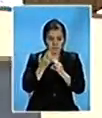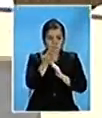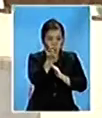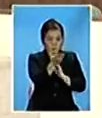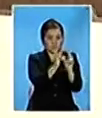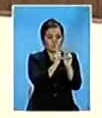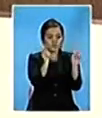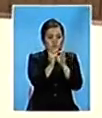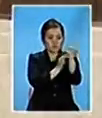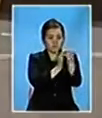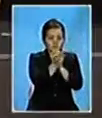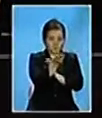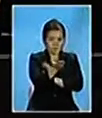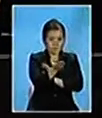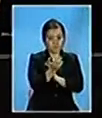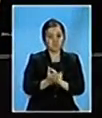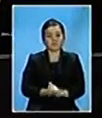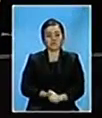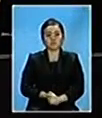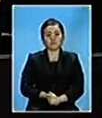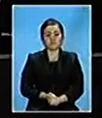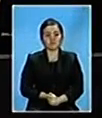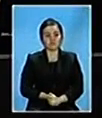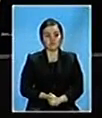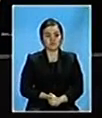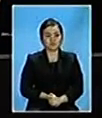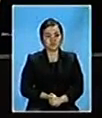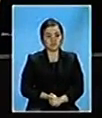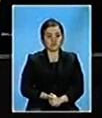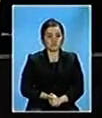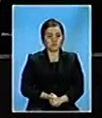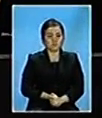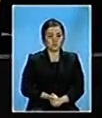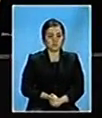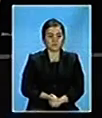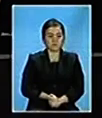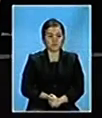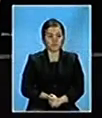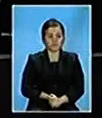การได้ชี้แจงท่านสมาชิกที่มีคำถามนะครับเชิญนะ